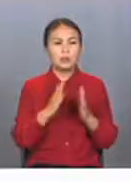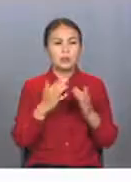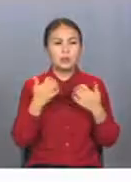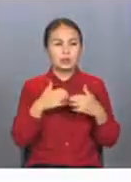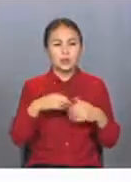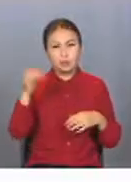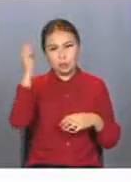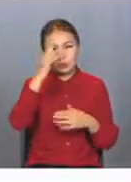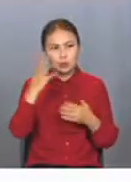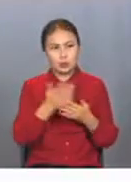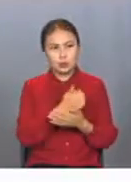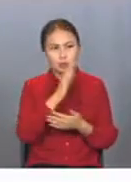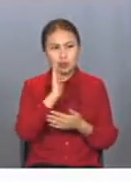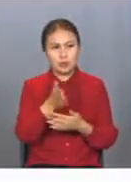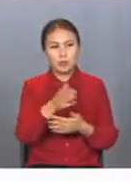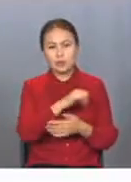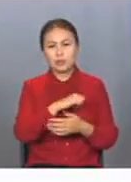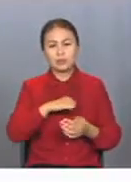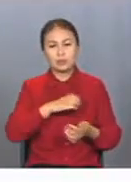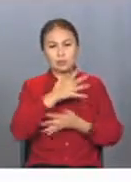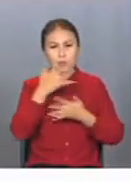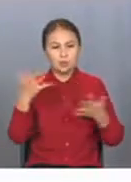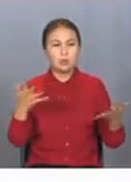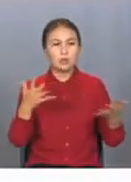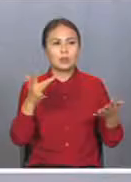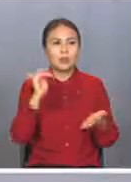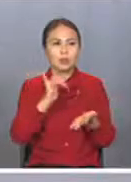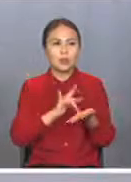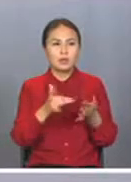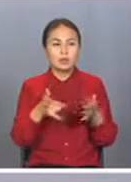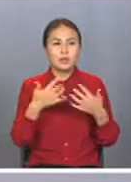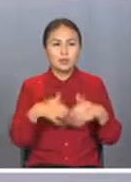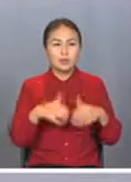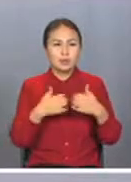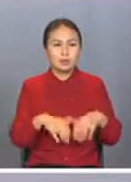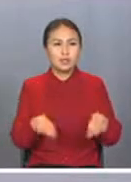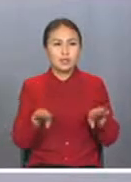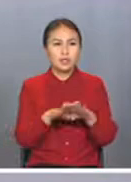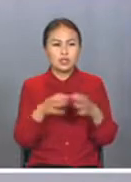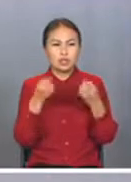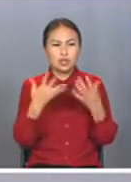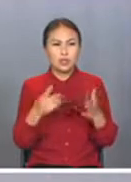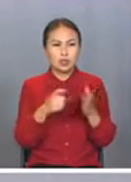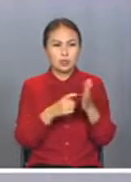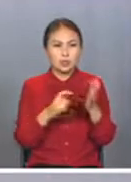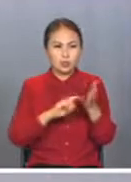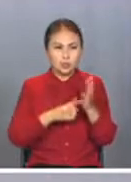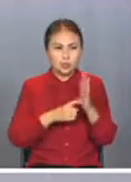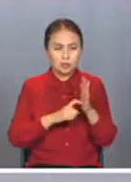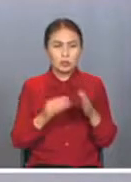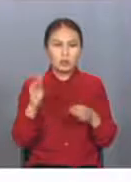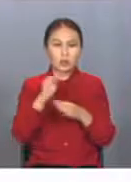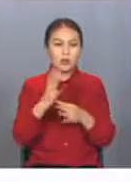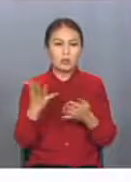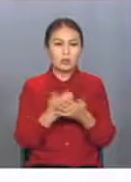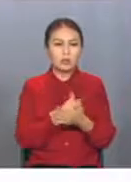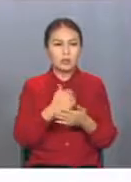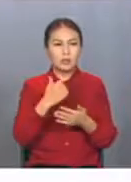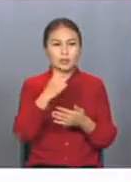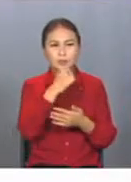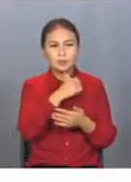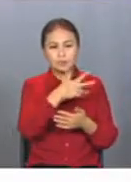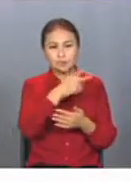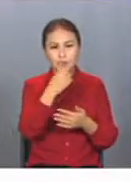үйренесіз. Ең үлкен ортақ бөлгішті сол сандарды жай көбейткіштерге жүктеу арқылы табуды қарастырайық. 32